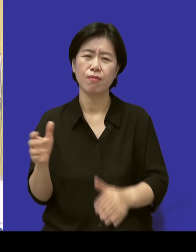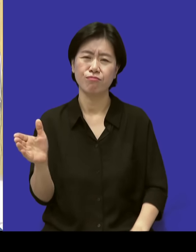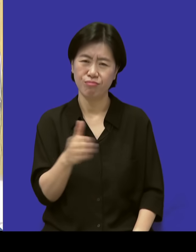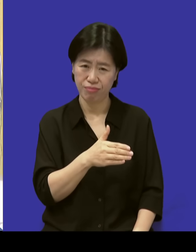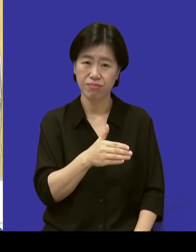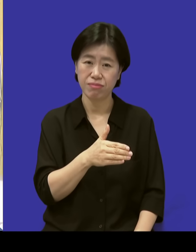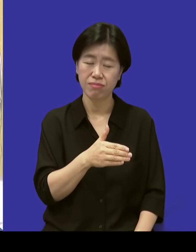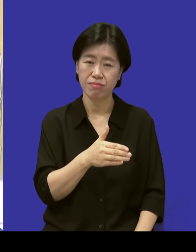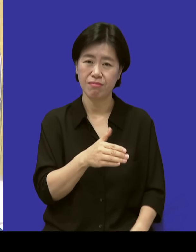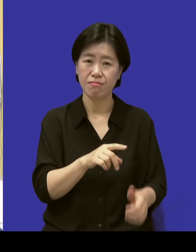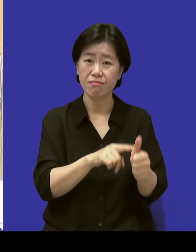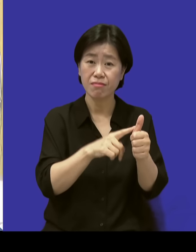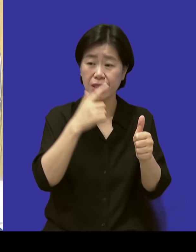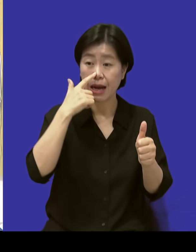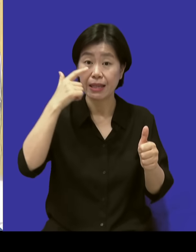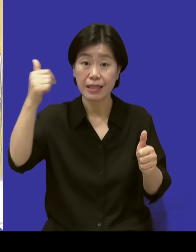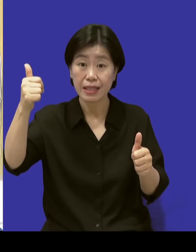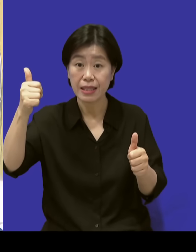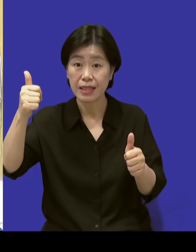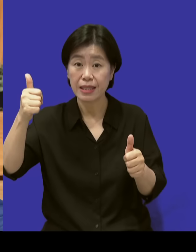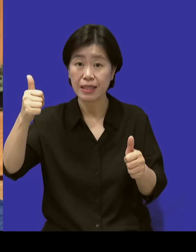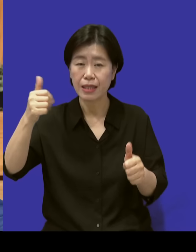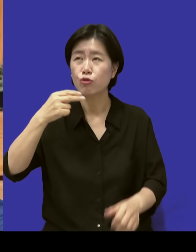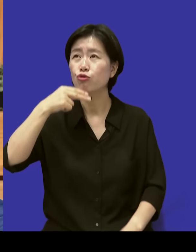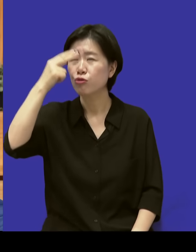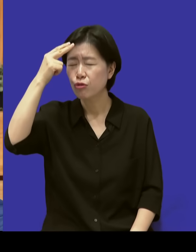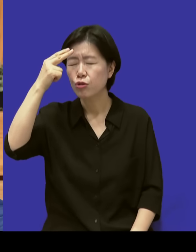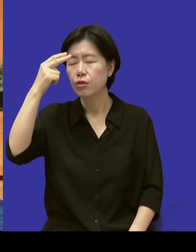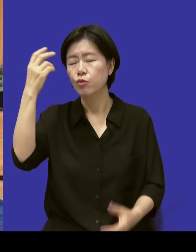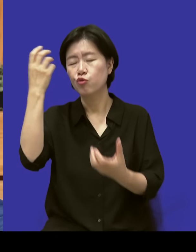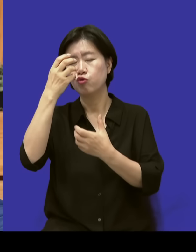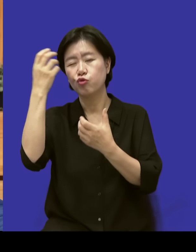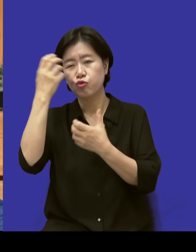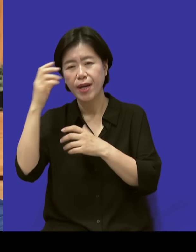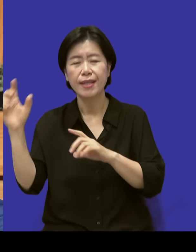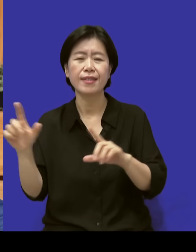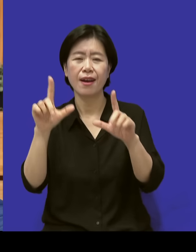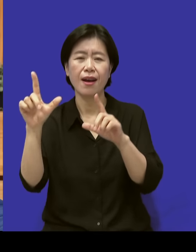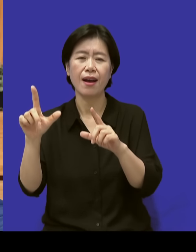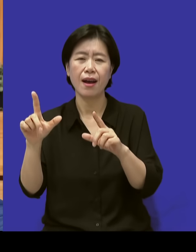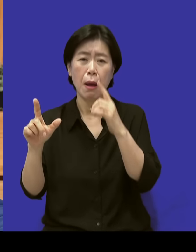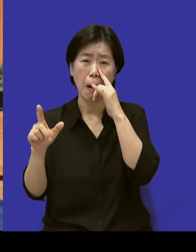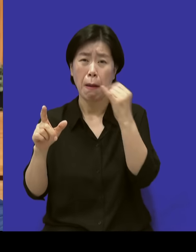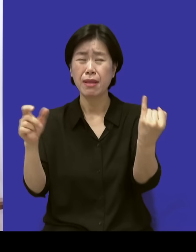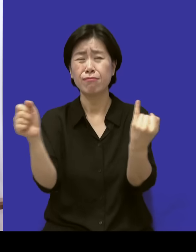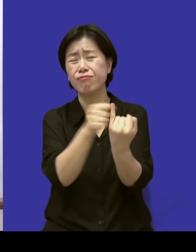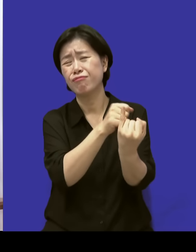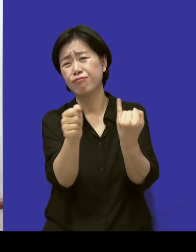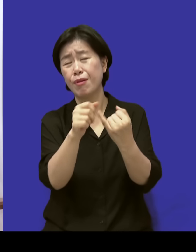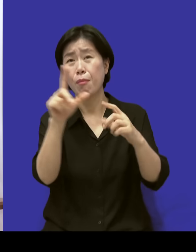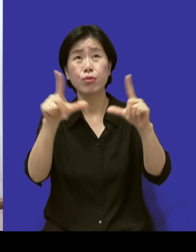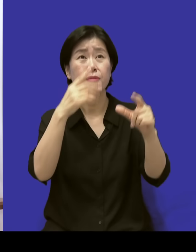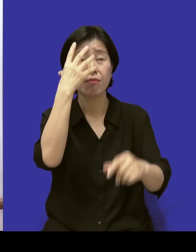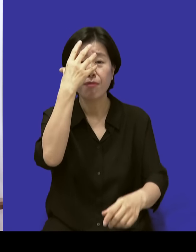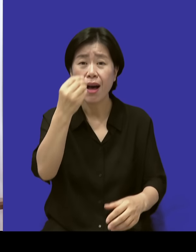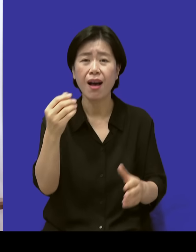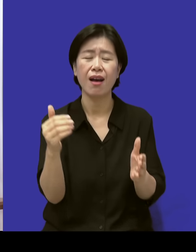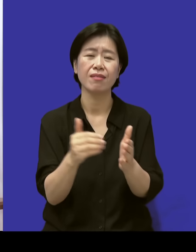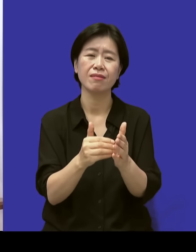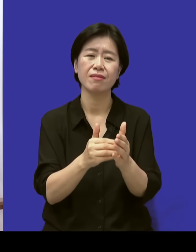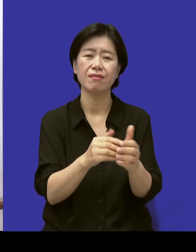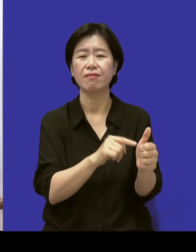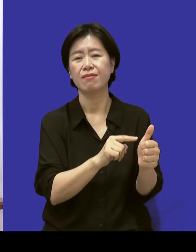그렇지. 네, 알코올 중독을 해서 막 어머니 패고 학대받고 얘도 맨날 학대받고 그리고 그렇게